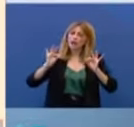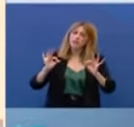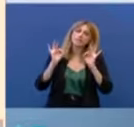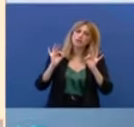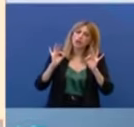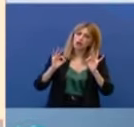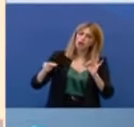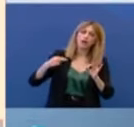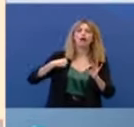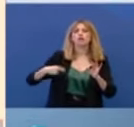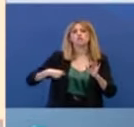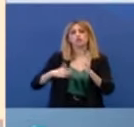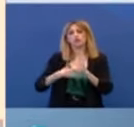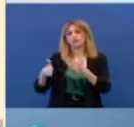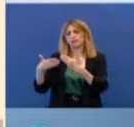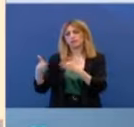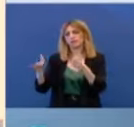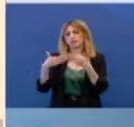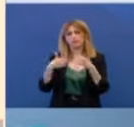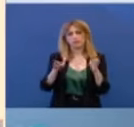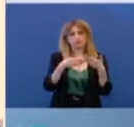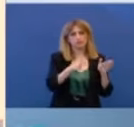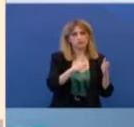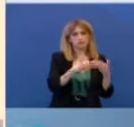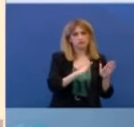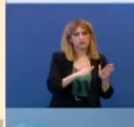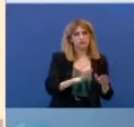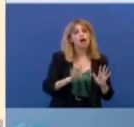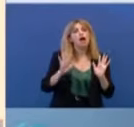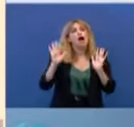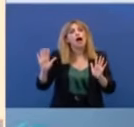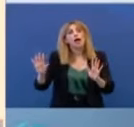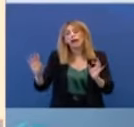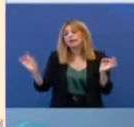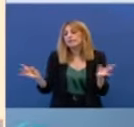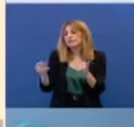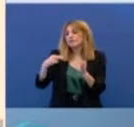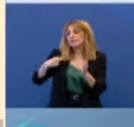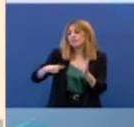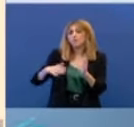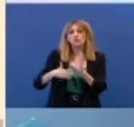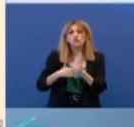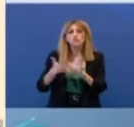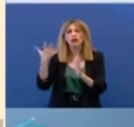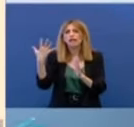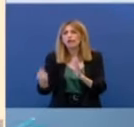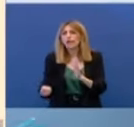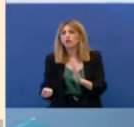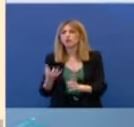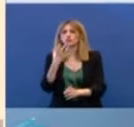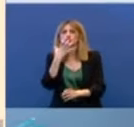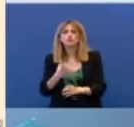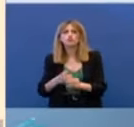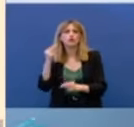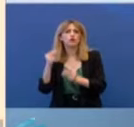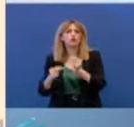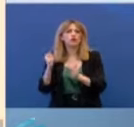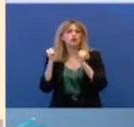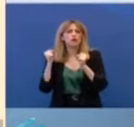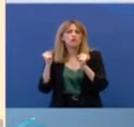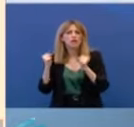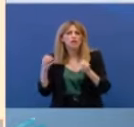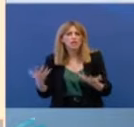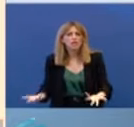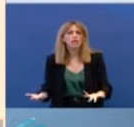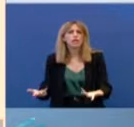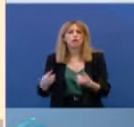εξαιρούνται είναι όσοι έχουν πάρει ειδική άδεια, γιατί υπάγονται στην κατηγορία αυξημένου κινδύνου. Πρόκειται για